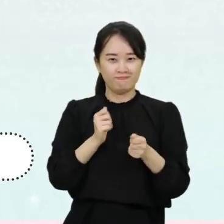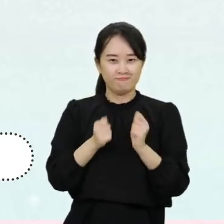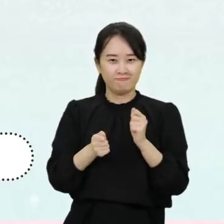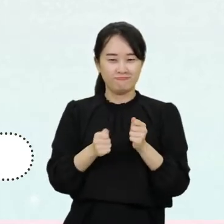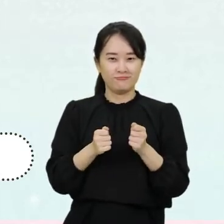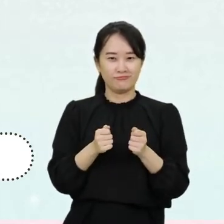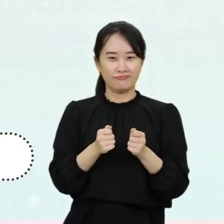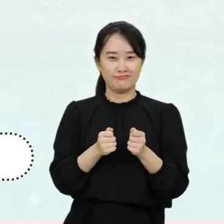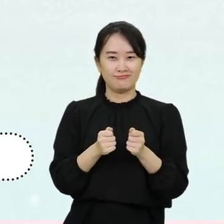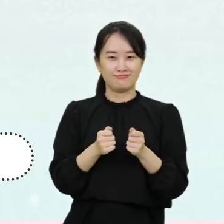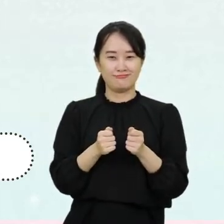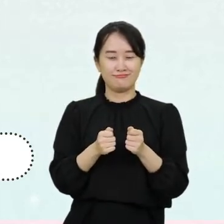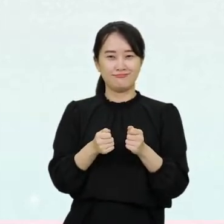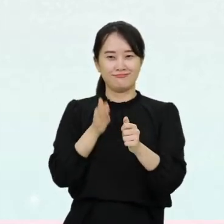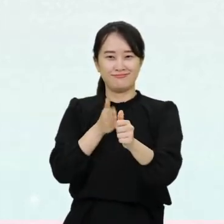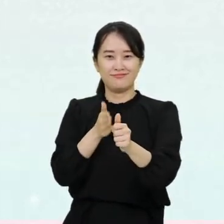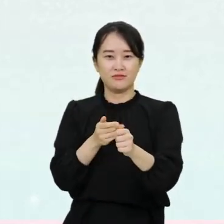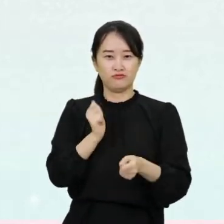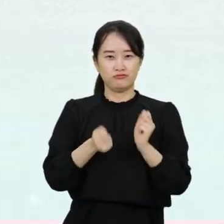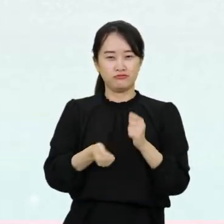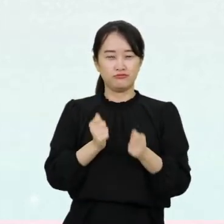정답은 두구두구 해주십시오, 두 분.